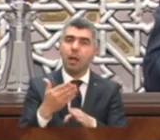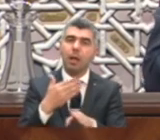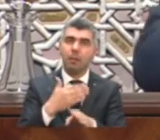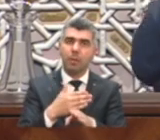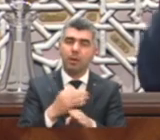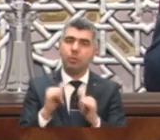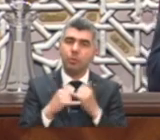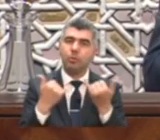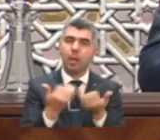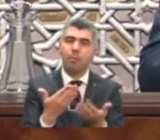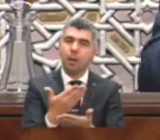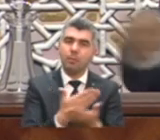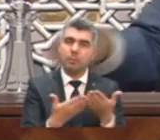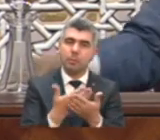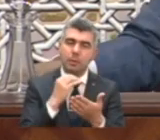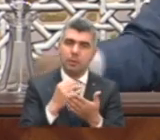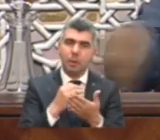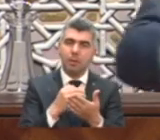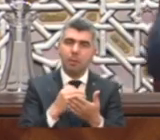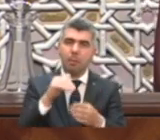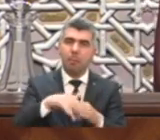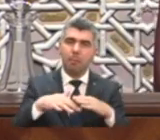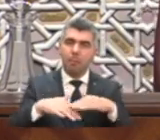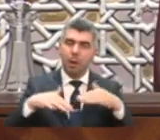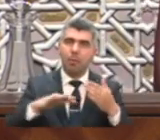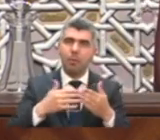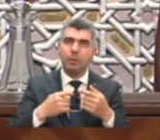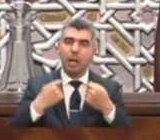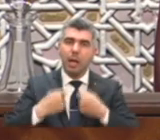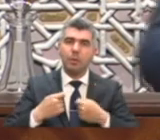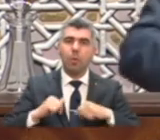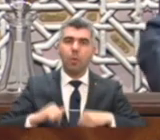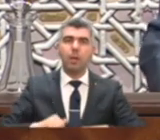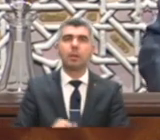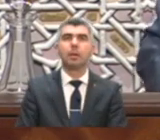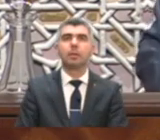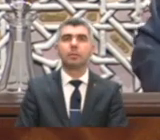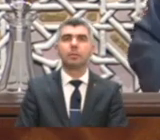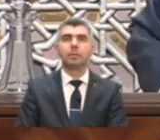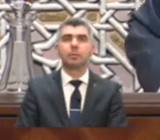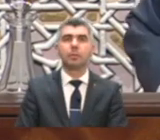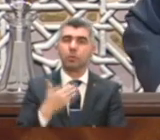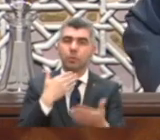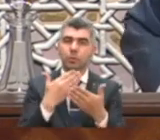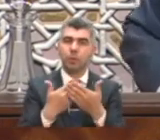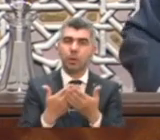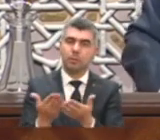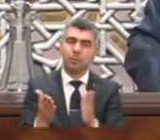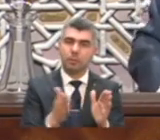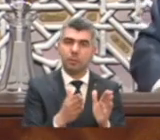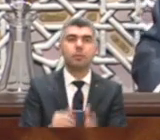الجلسه بين جميع المكونات ديال المجلس بما فيها رئاسه ووزاره وفرق. شكرا، تفضلي السيده